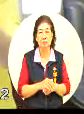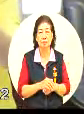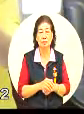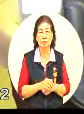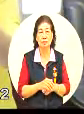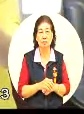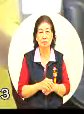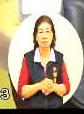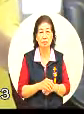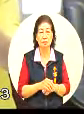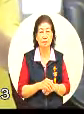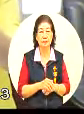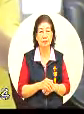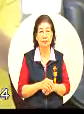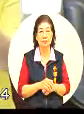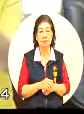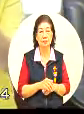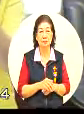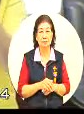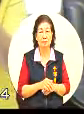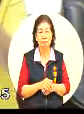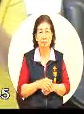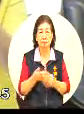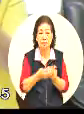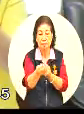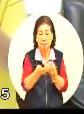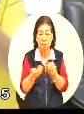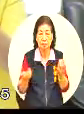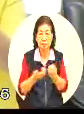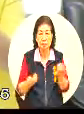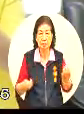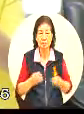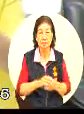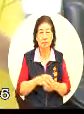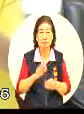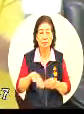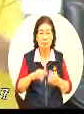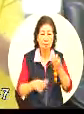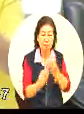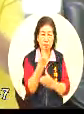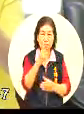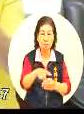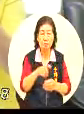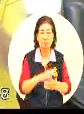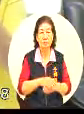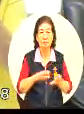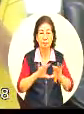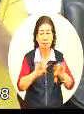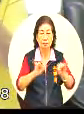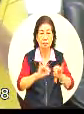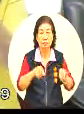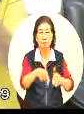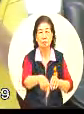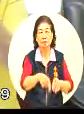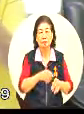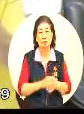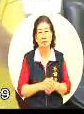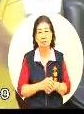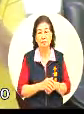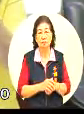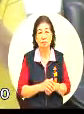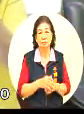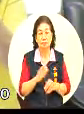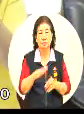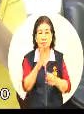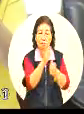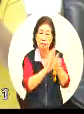就竟为分割，竟为分割，然后就变独立另一宗的土地，所以非常影响